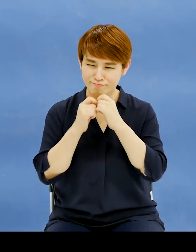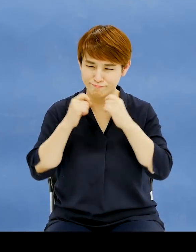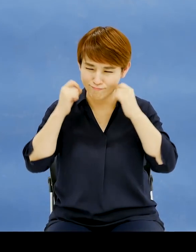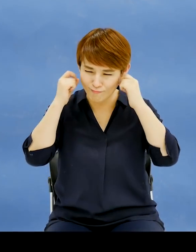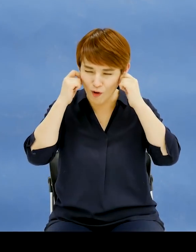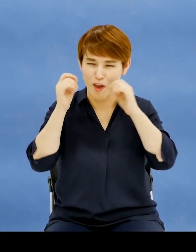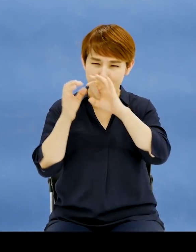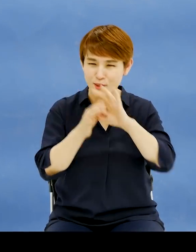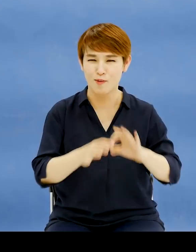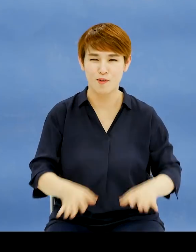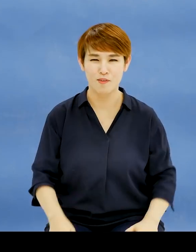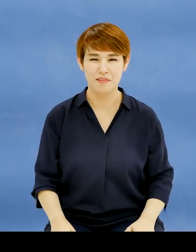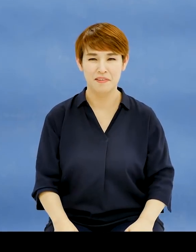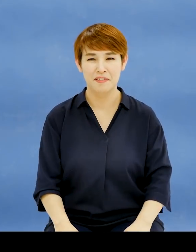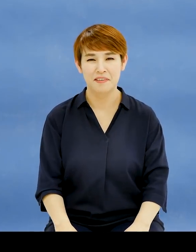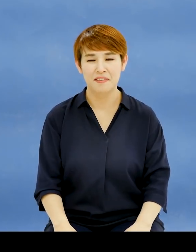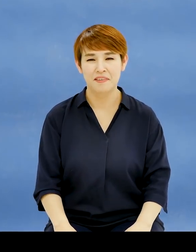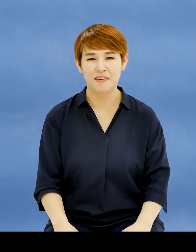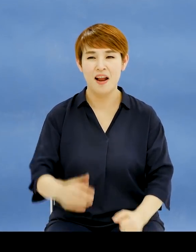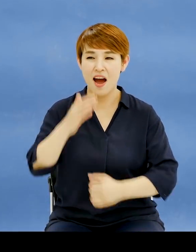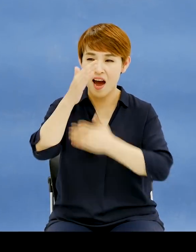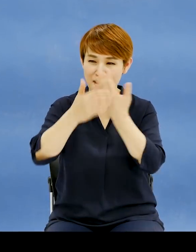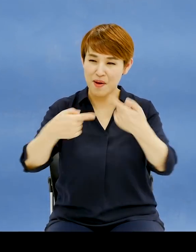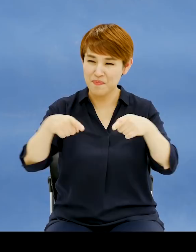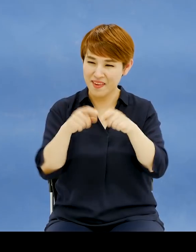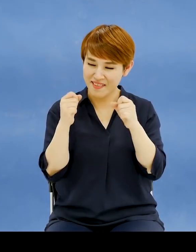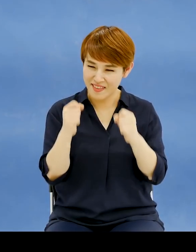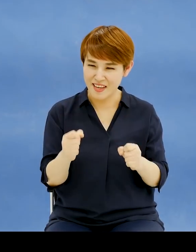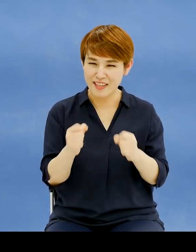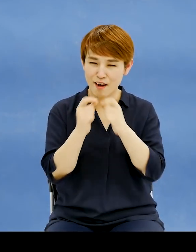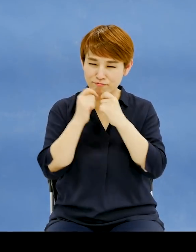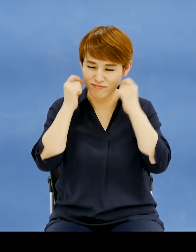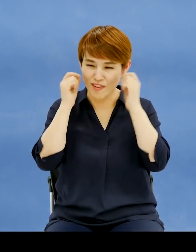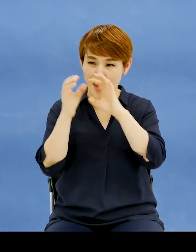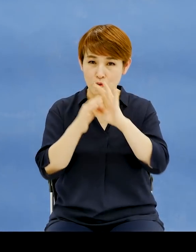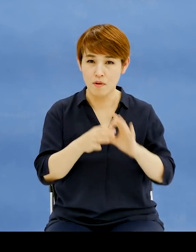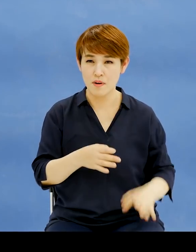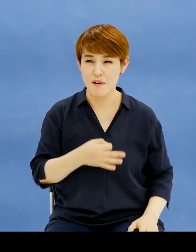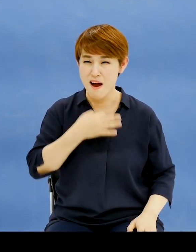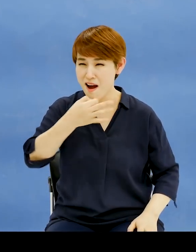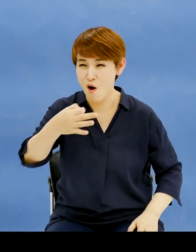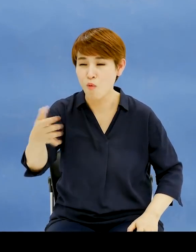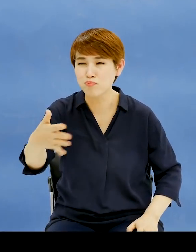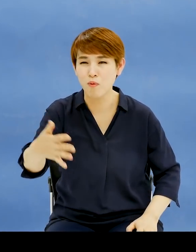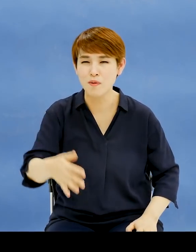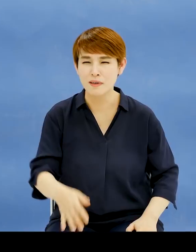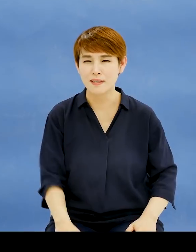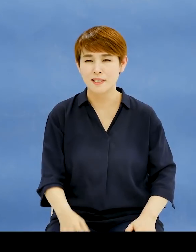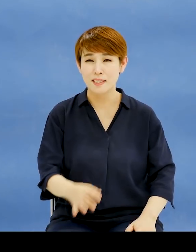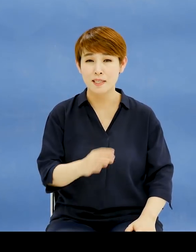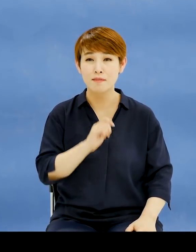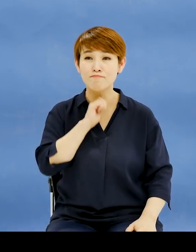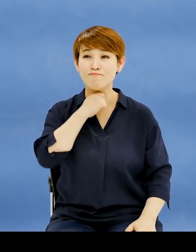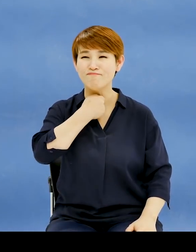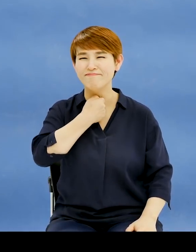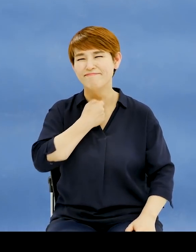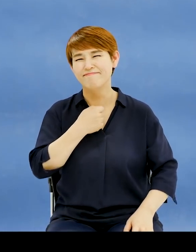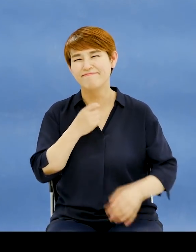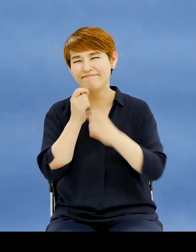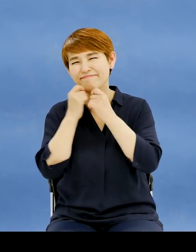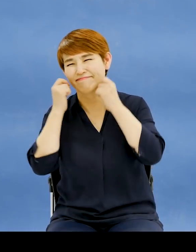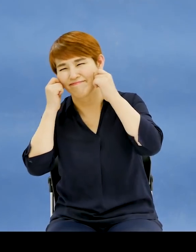그리고. 그죠? 어떻게 저 너무- 계속 웃으시지? 그러니까 불쌍. 하나님이 함께 하시니까 계속 웃으실 수 있는 것 같고 특이한 건 소리가 안 나고 계속